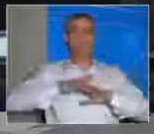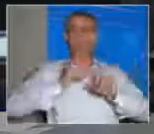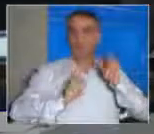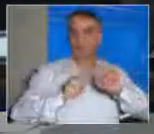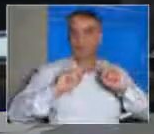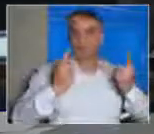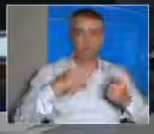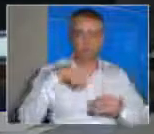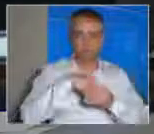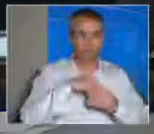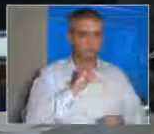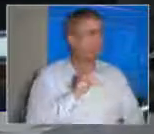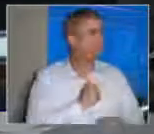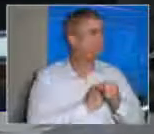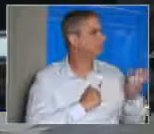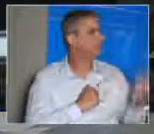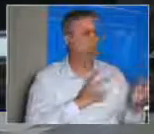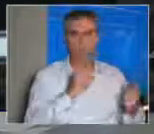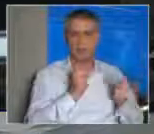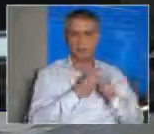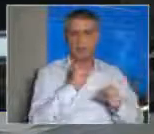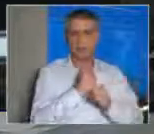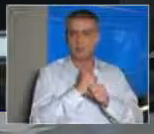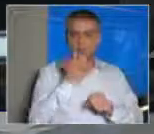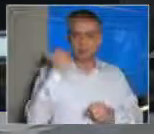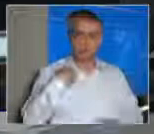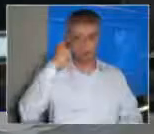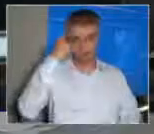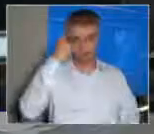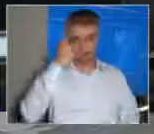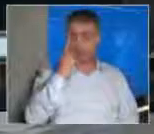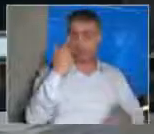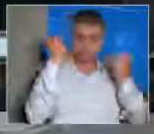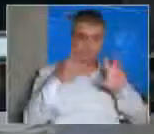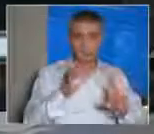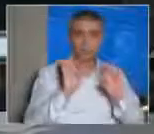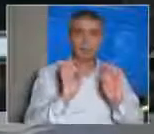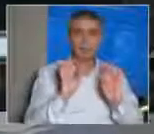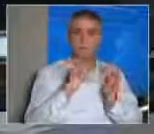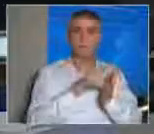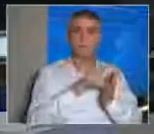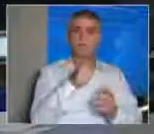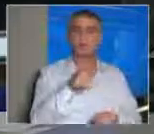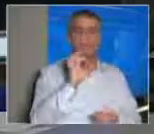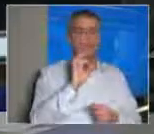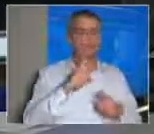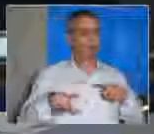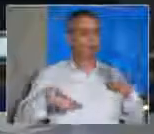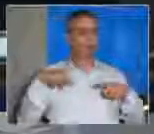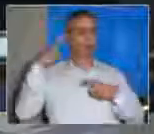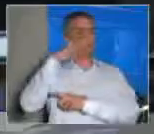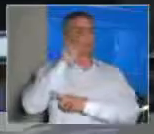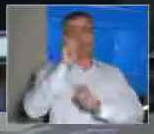שאחרים שמצביעים לא לשמאל. לא, גם מפלגת העבודה בזמנו, שאני חושבת שאחת הכישלונות שלה זה באמת מהמקום הזה של התנסות